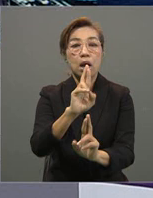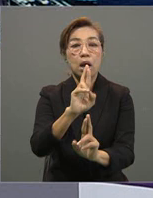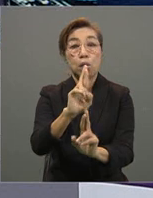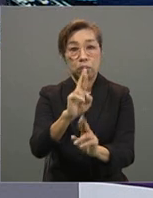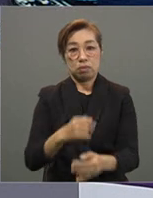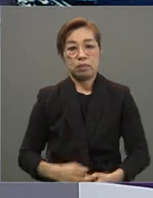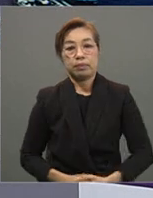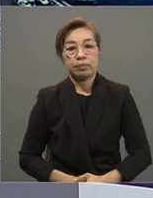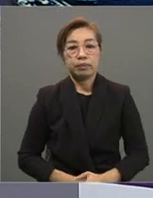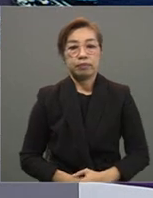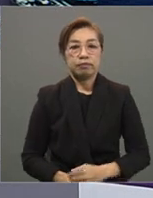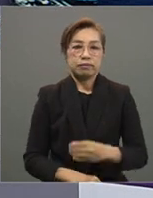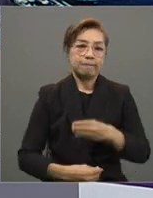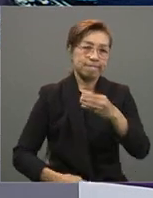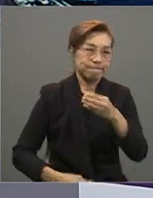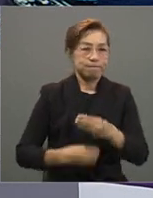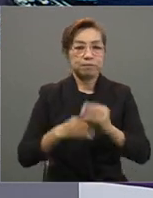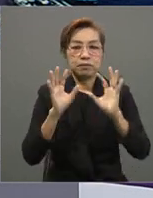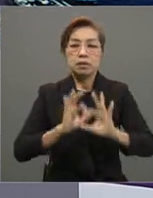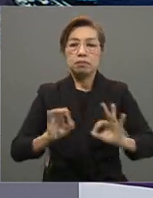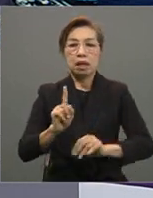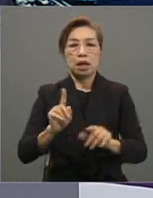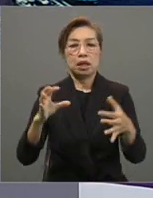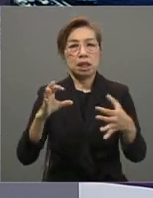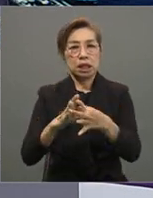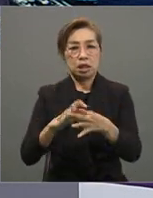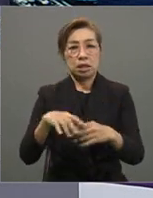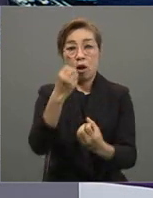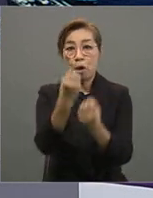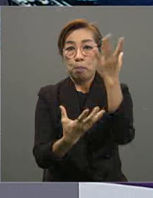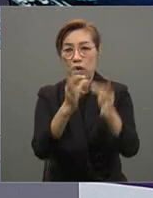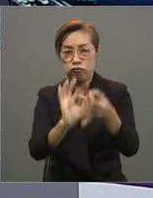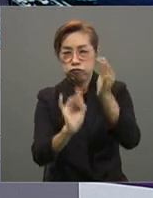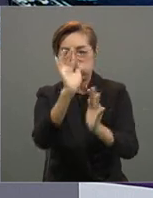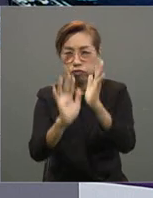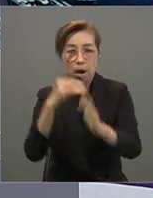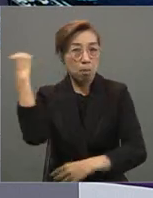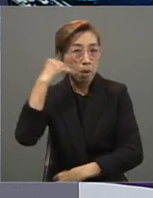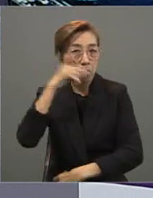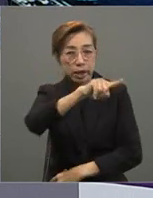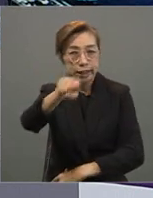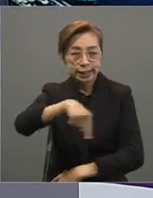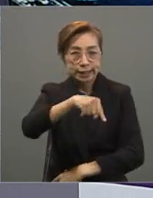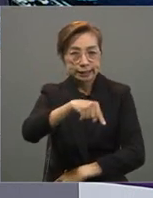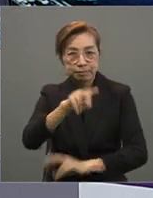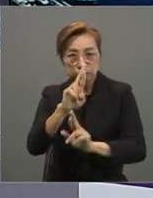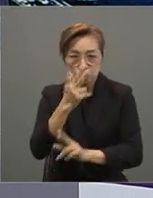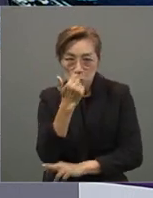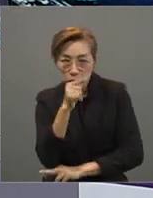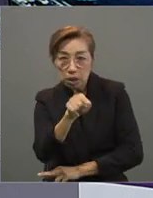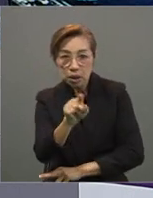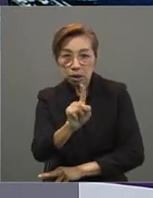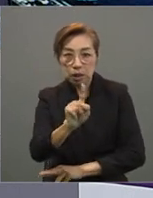ค่ะอีกหนึ่งปัจจัยสำคัญที่ทำให้เกิดเรื่องของไฟป่าตอนนี้ต้องติดตามกันอย่างต่อเนื่องทีเดียวนะคะโดยเฉพาะสถานการณ์ไฟ